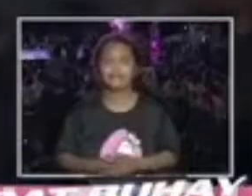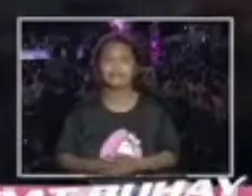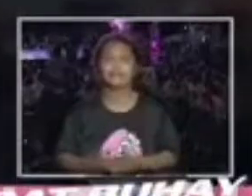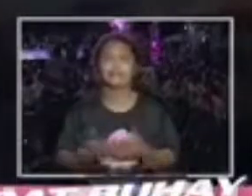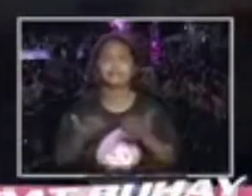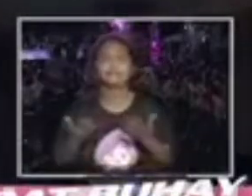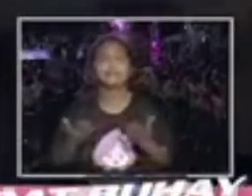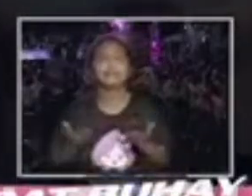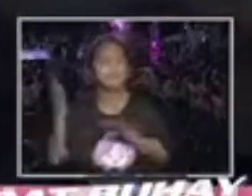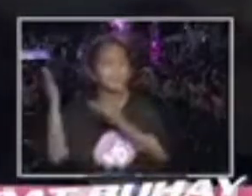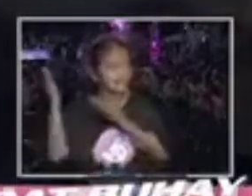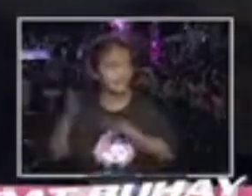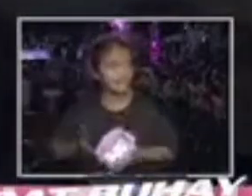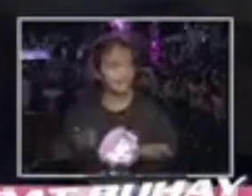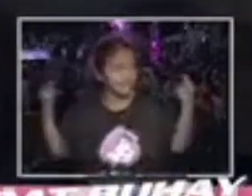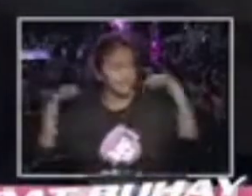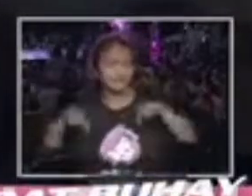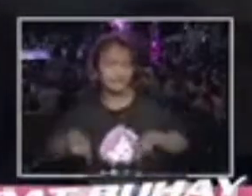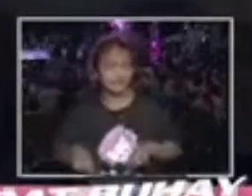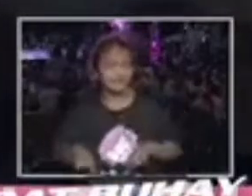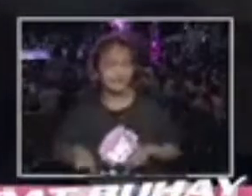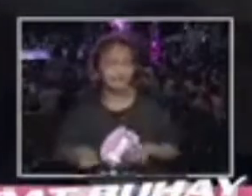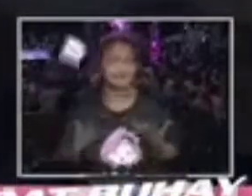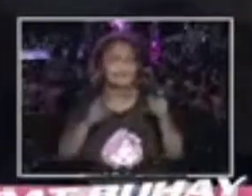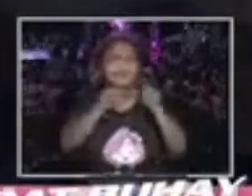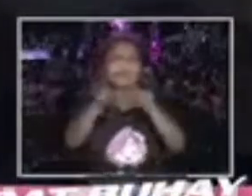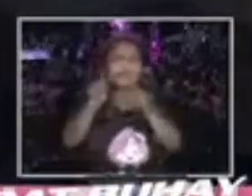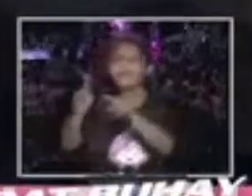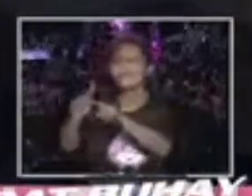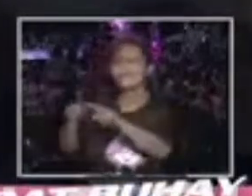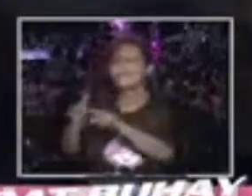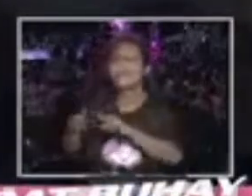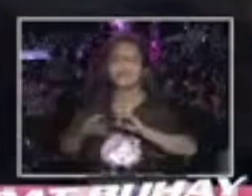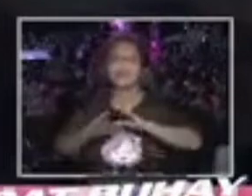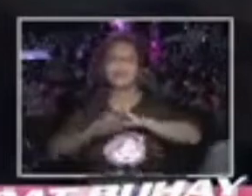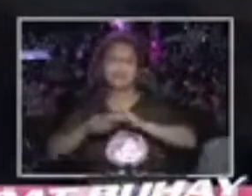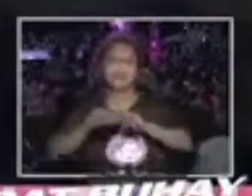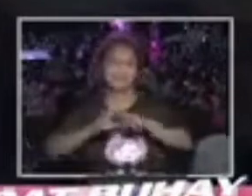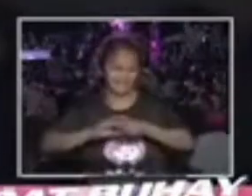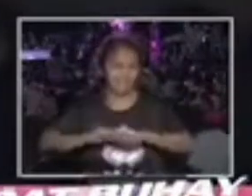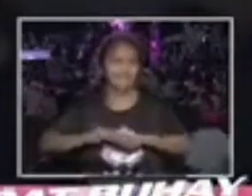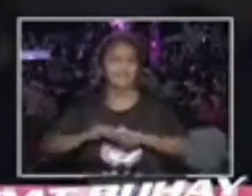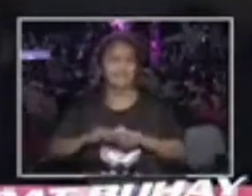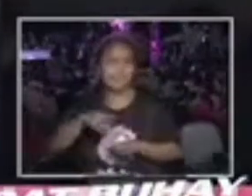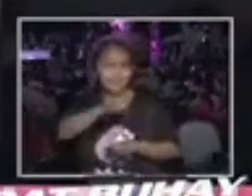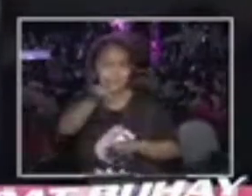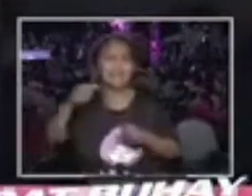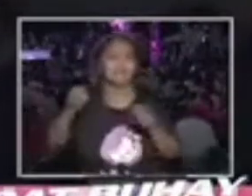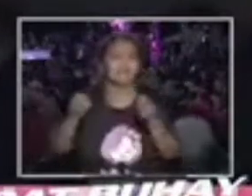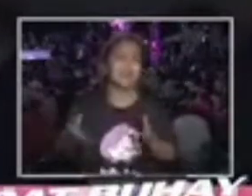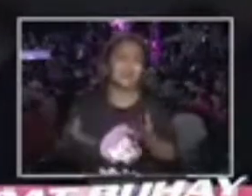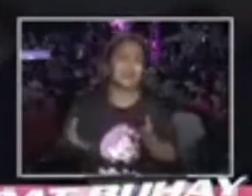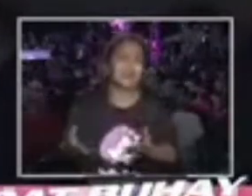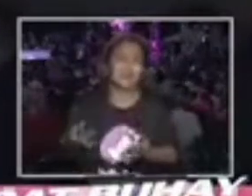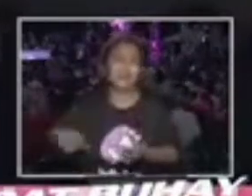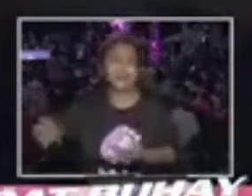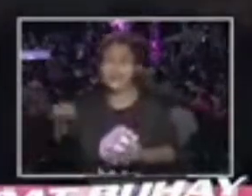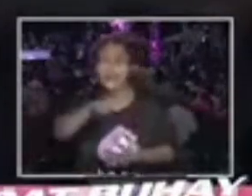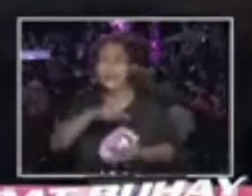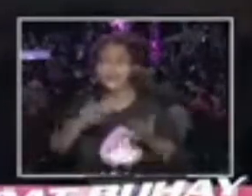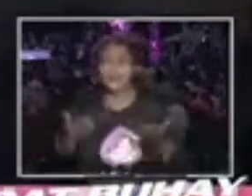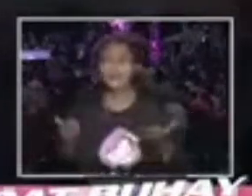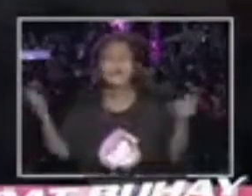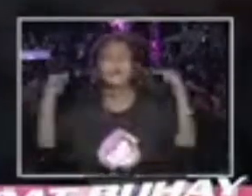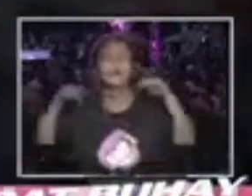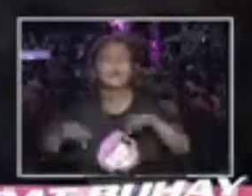Dinala po tayo dito ng iba't ibang kwento. Marami sa atin